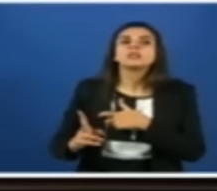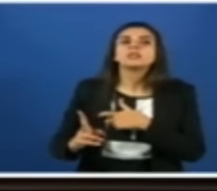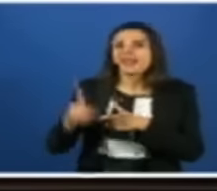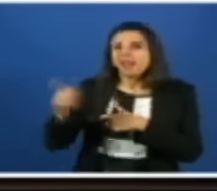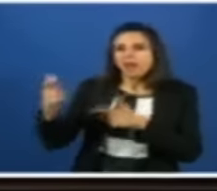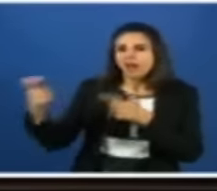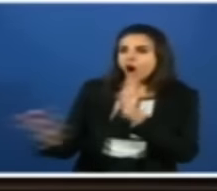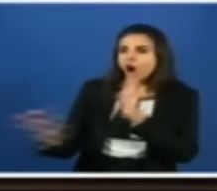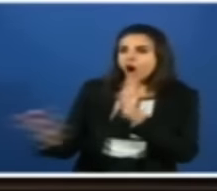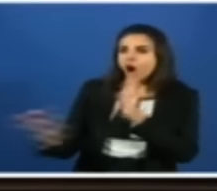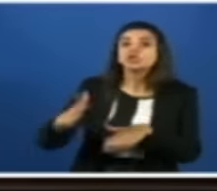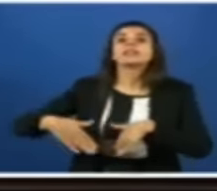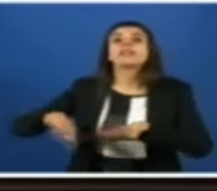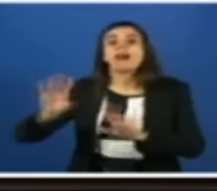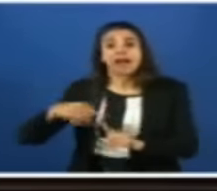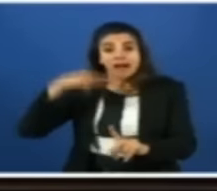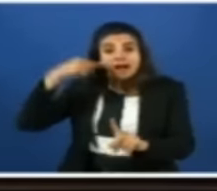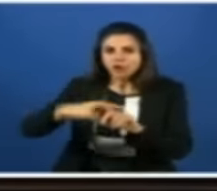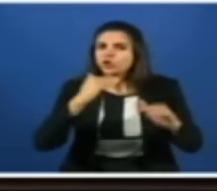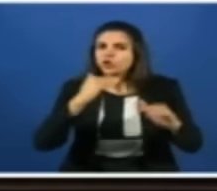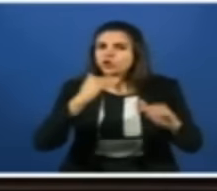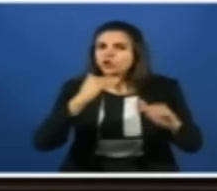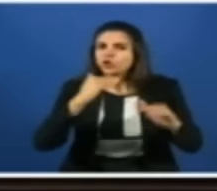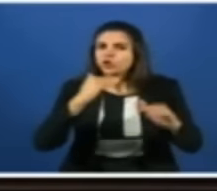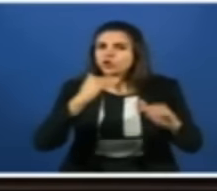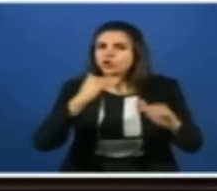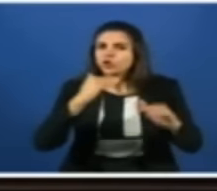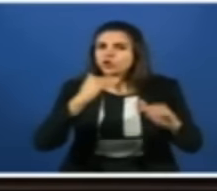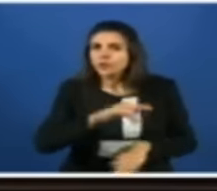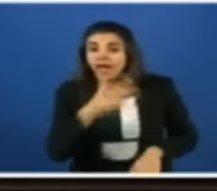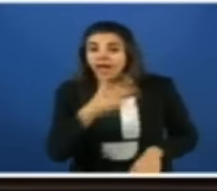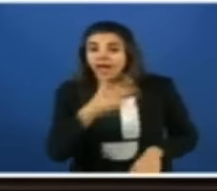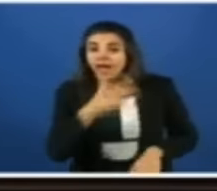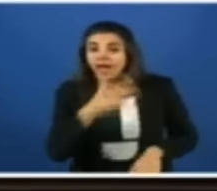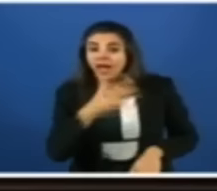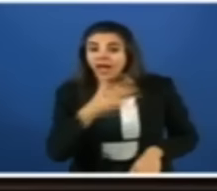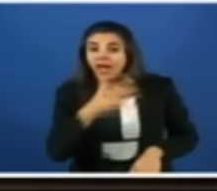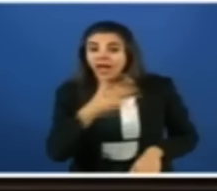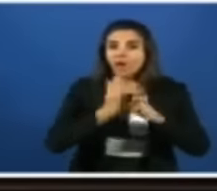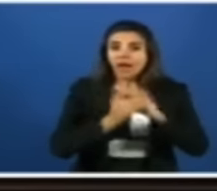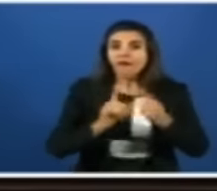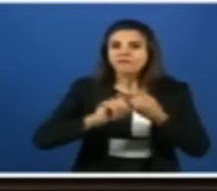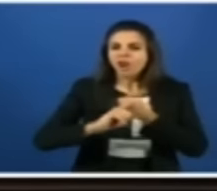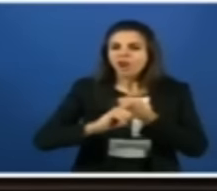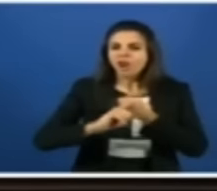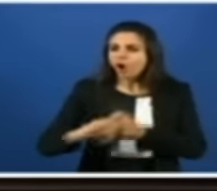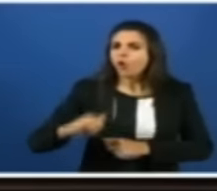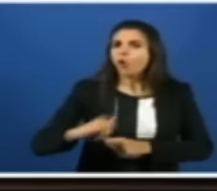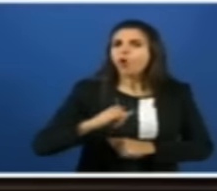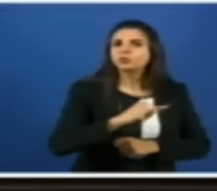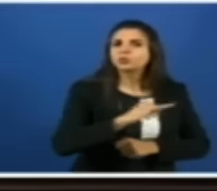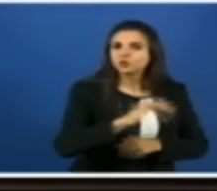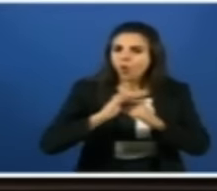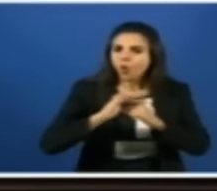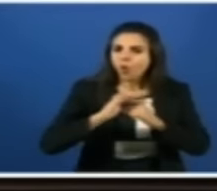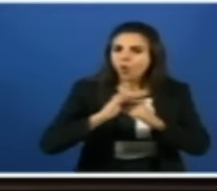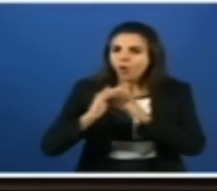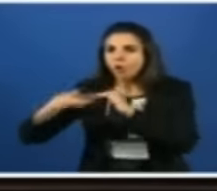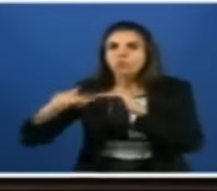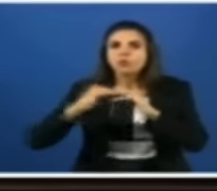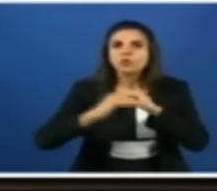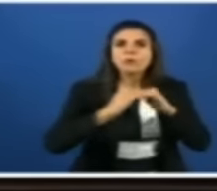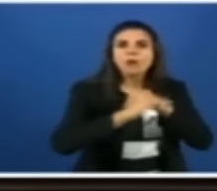durdurmadı. Aslında bu millet kendi ülkesinin ve komşu milletlerin